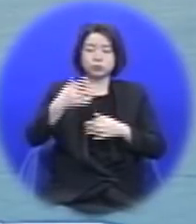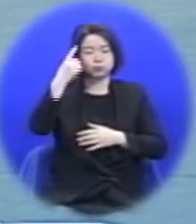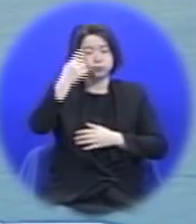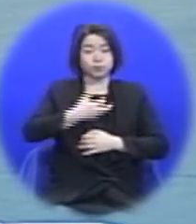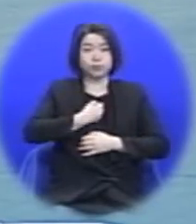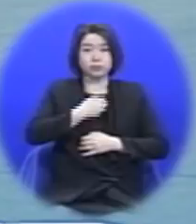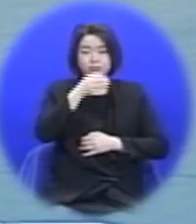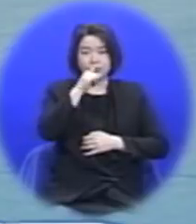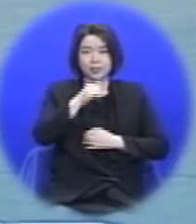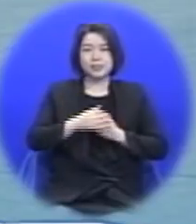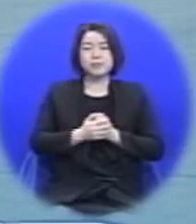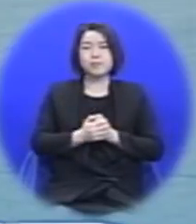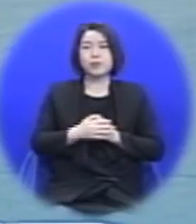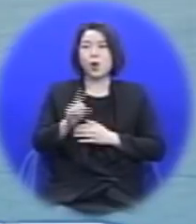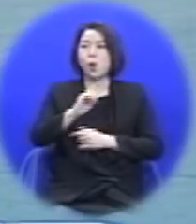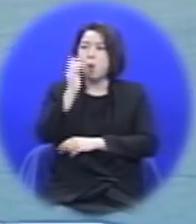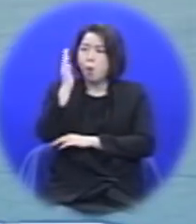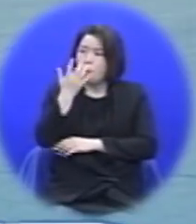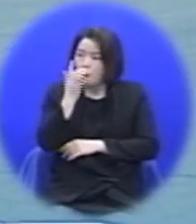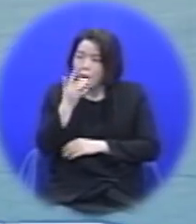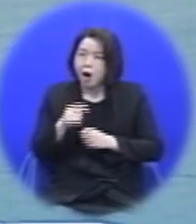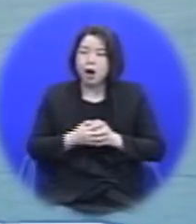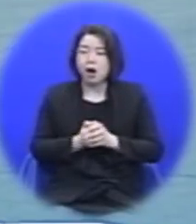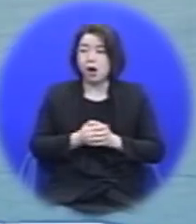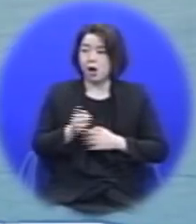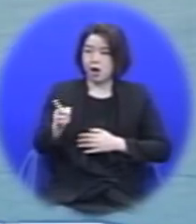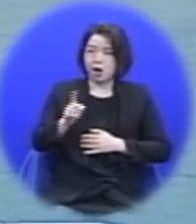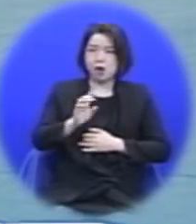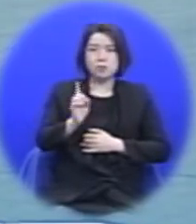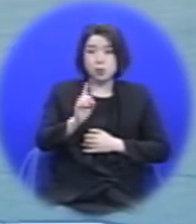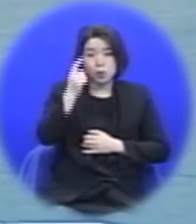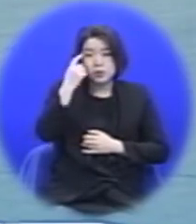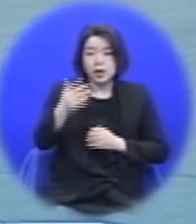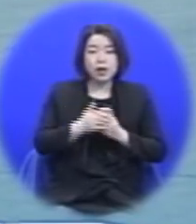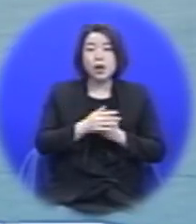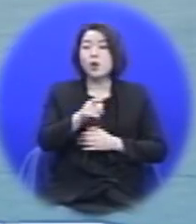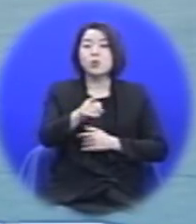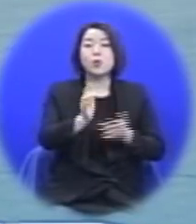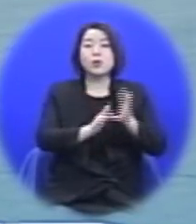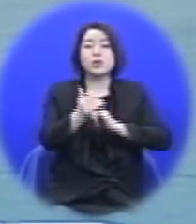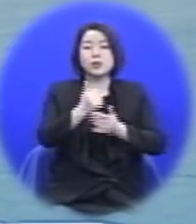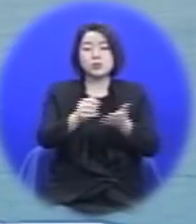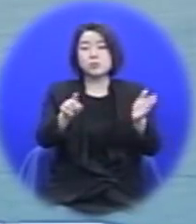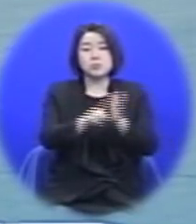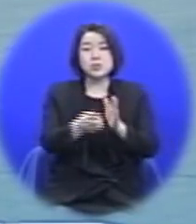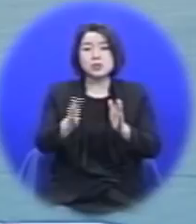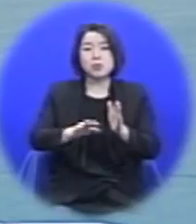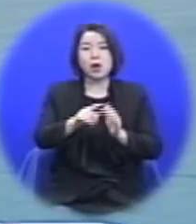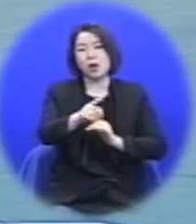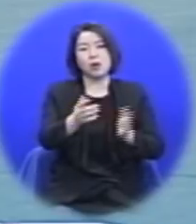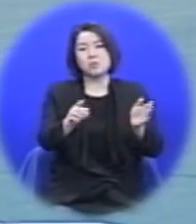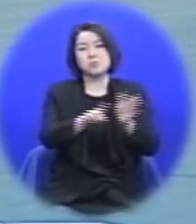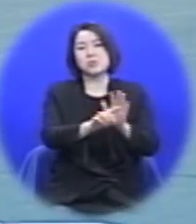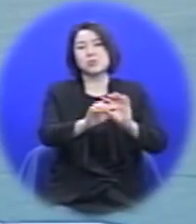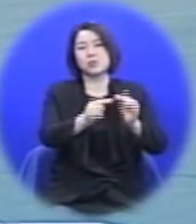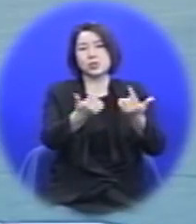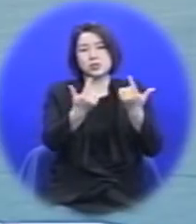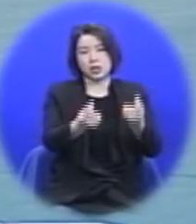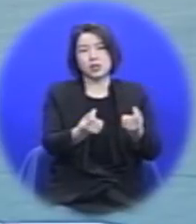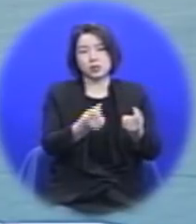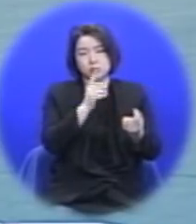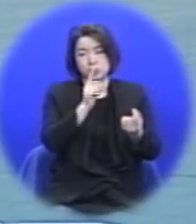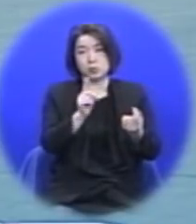아니, 이거 무슨 이야기냐 도대체. 이분이 하시는 이야기가 무슨 이야기냐. 너 예수 믿는다고 하지만 예수 믿는 사람 아니야. 이런 뜻